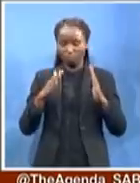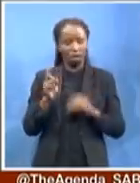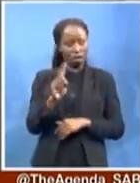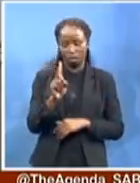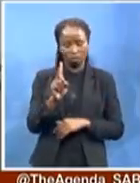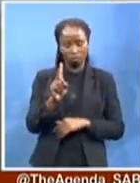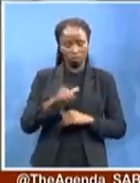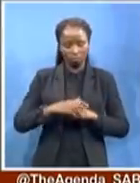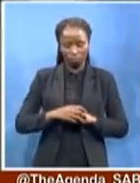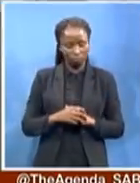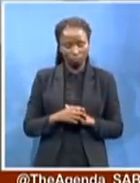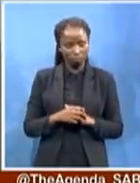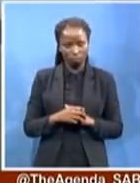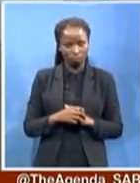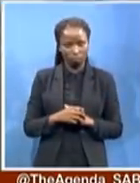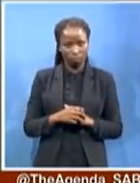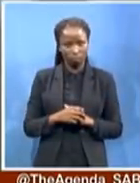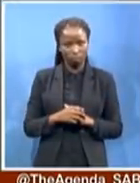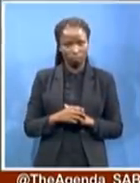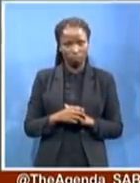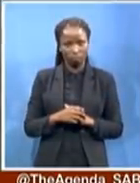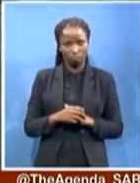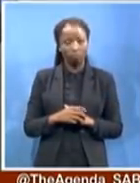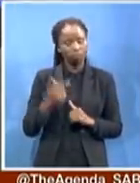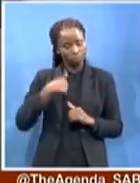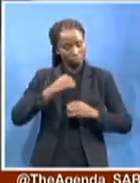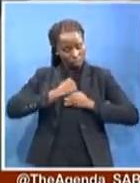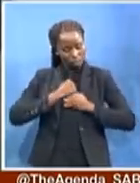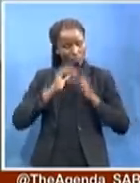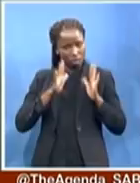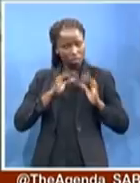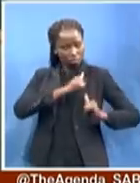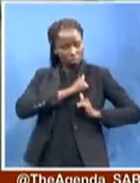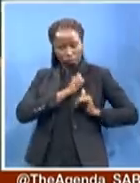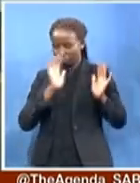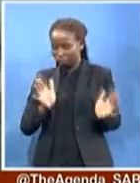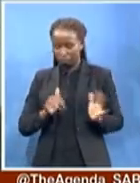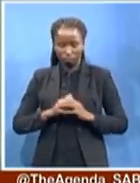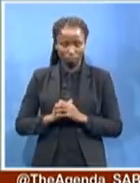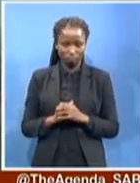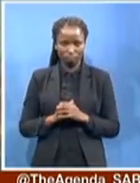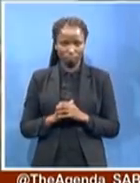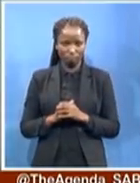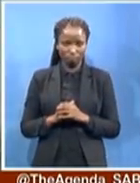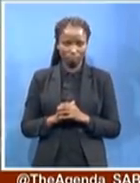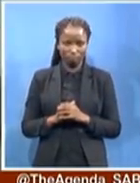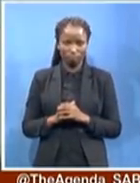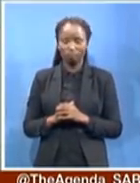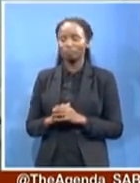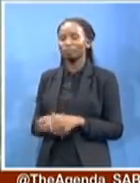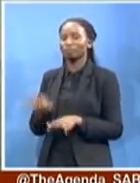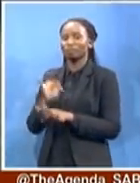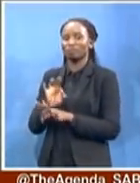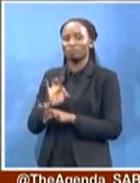Uqonde nami nje ngamabutho. Ngonyama yanginika wona. Babu Nhleko, kusasa noma ngaphambi kuba kutshalwe